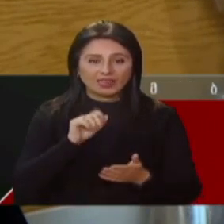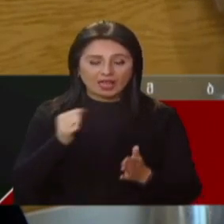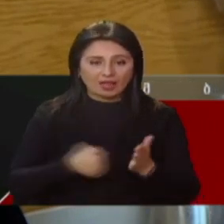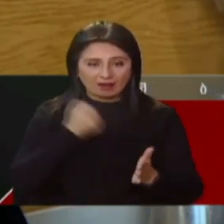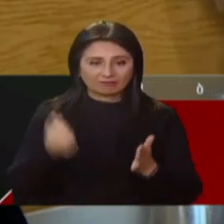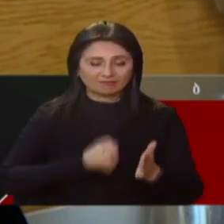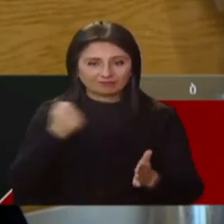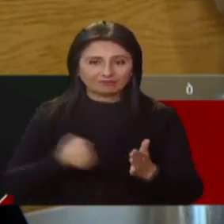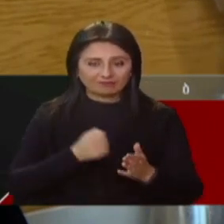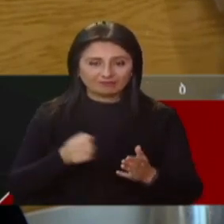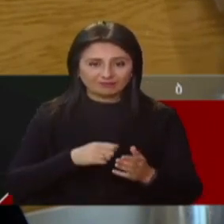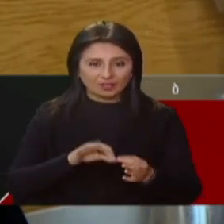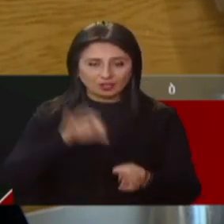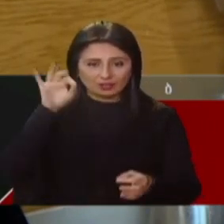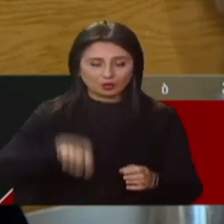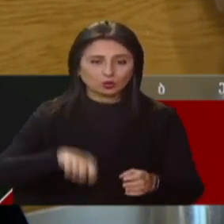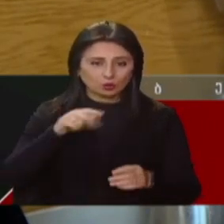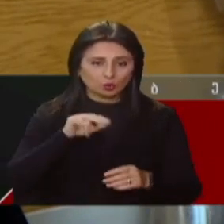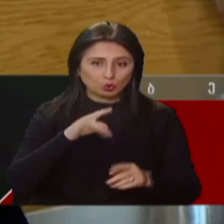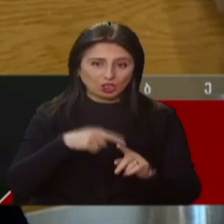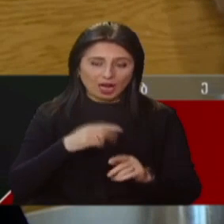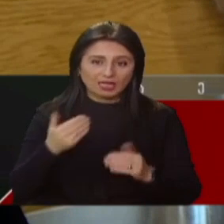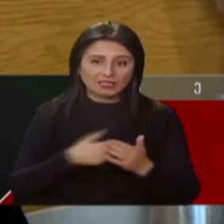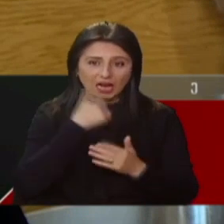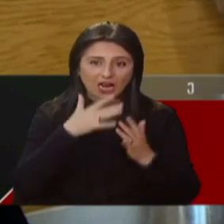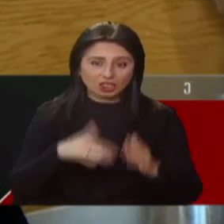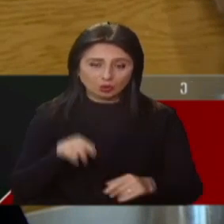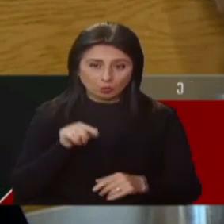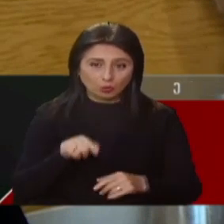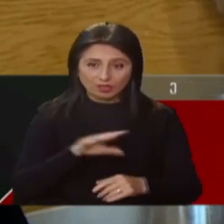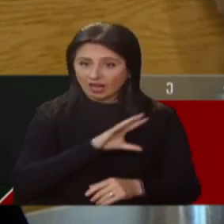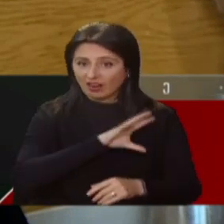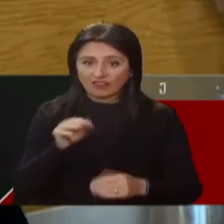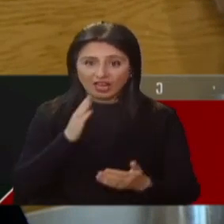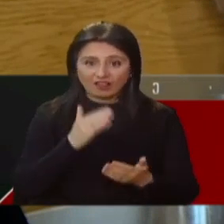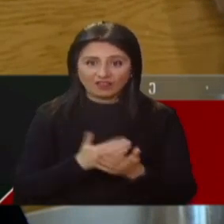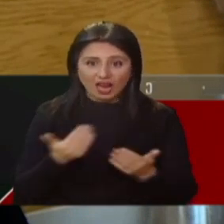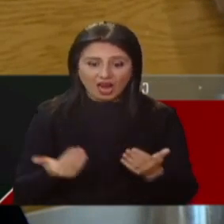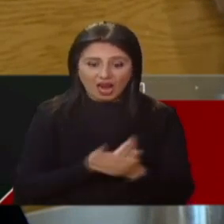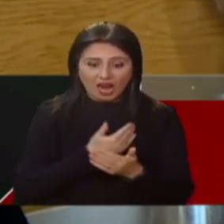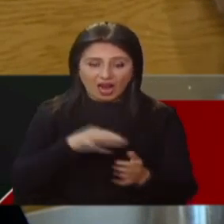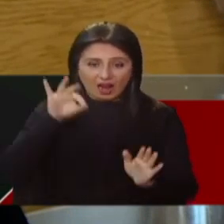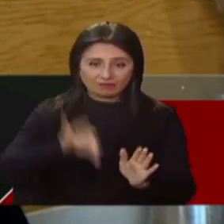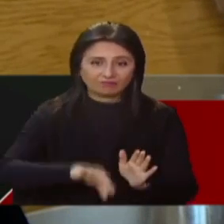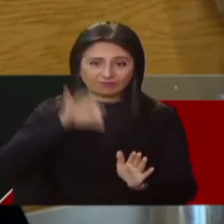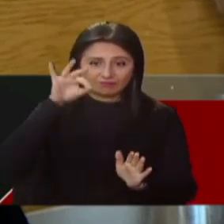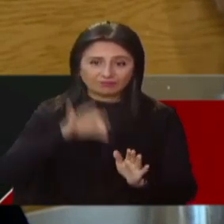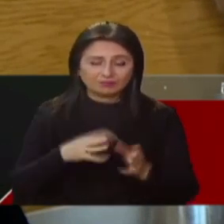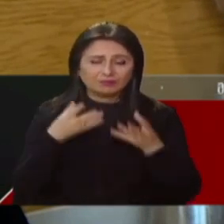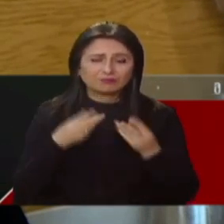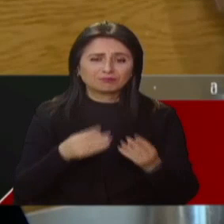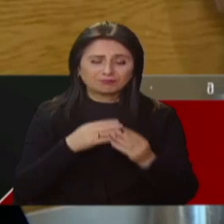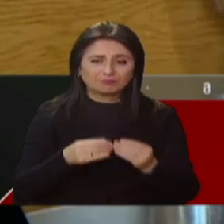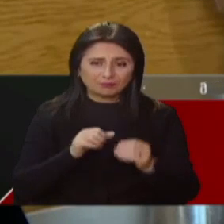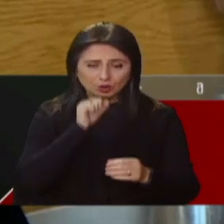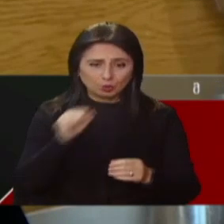საჩორჩხელის ტრადიცია. საახალწლოდ ქიზიხში ყველას აქვს ახლადამოვლებული ფუმფულა